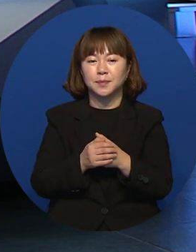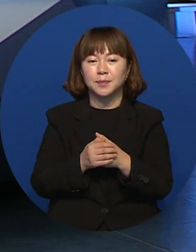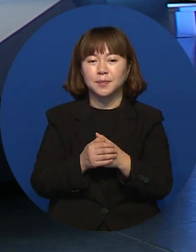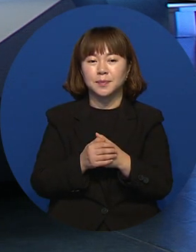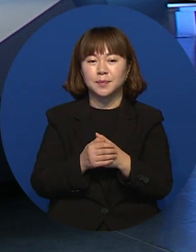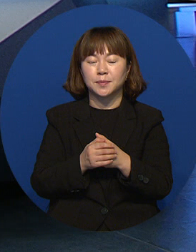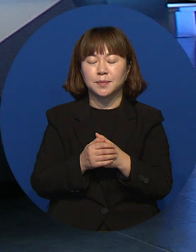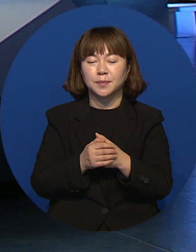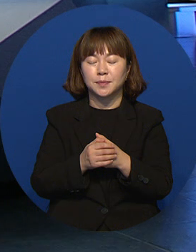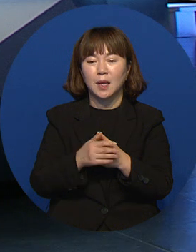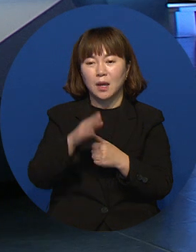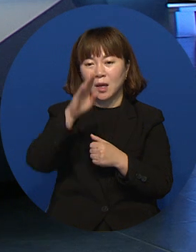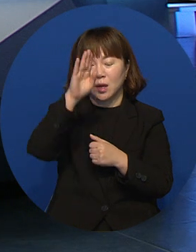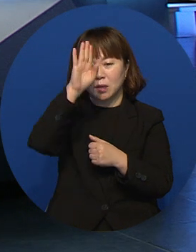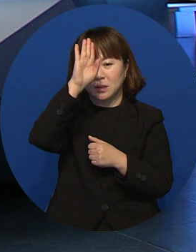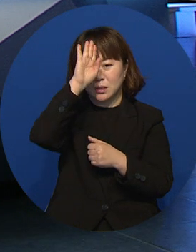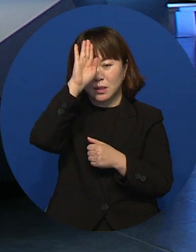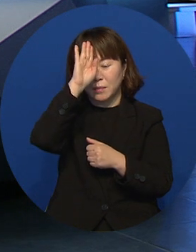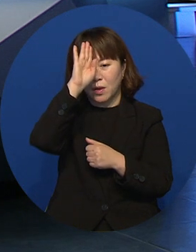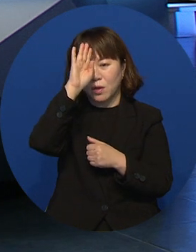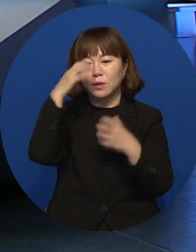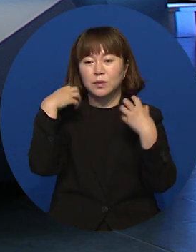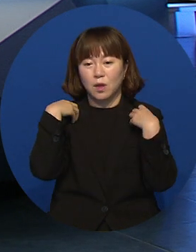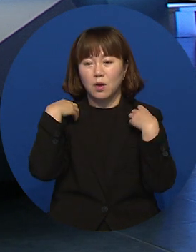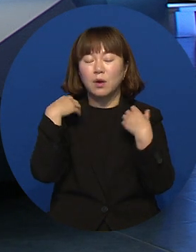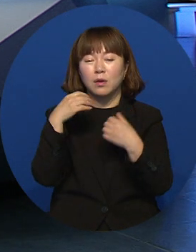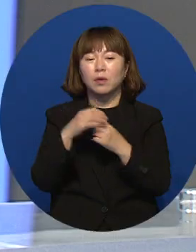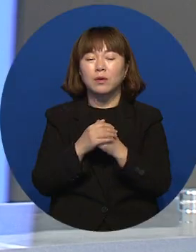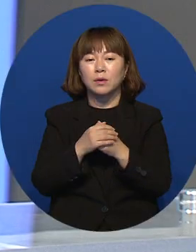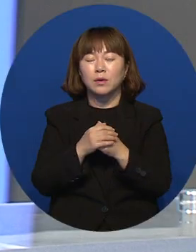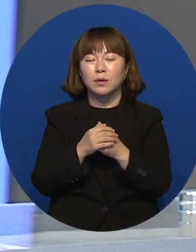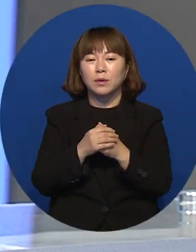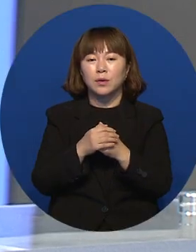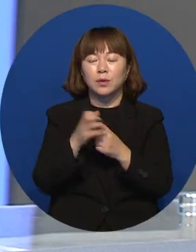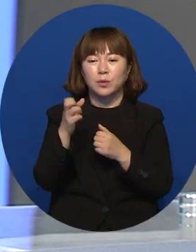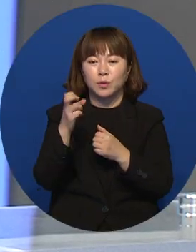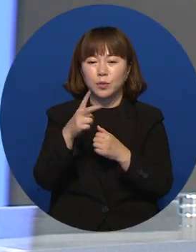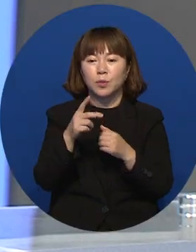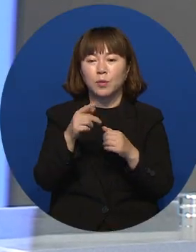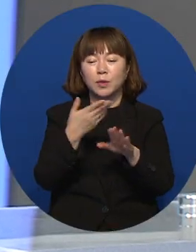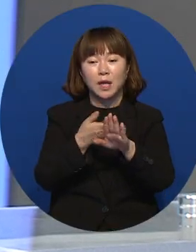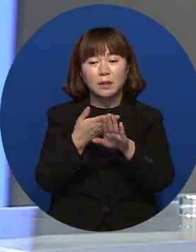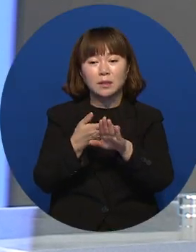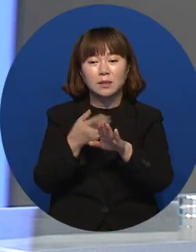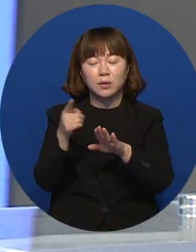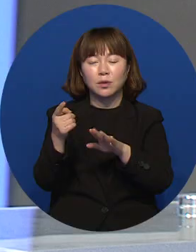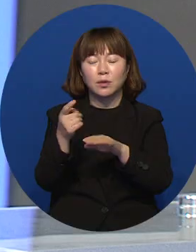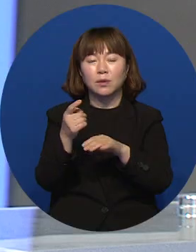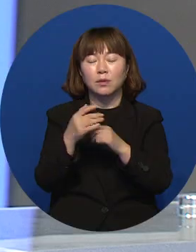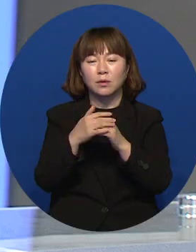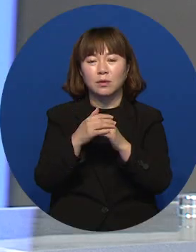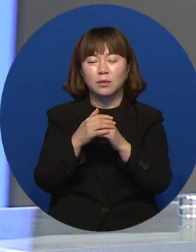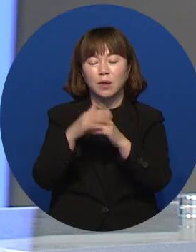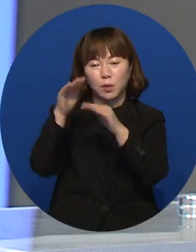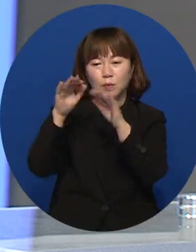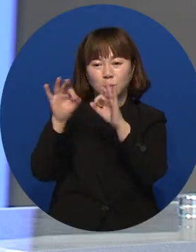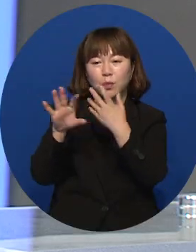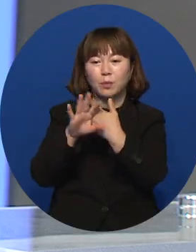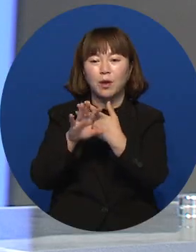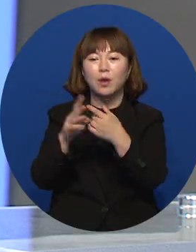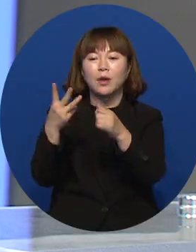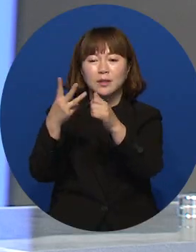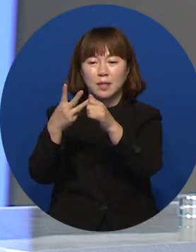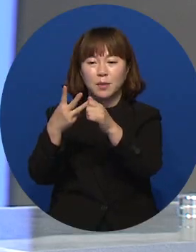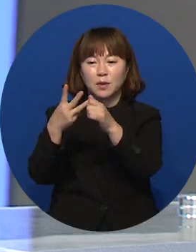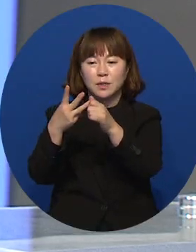아니면 제 기사가 외국 그런 자료를 보며 어투 쓰셔서 꼭 필요할 것 같습니다 그래서 그 예를 들면